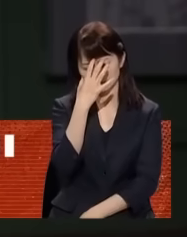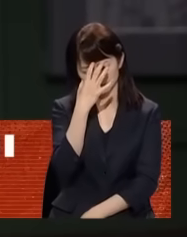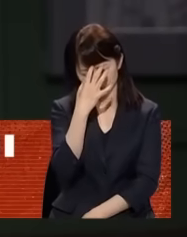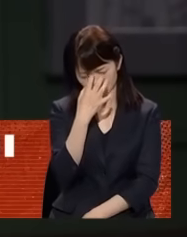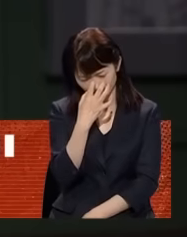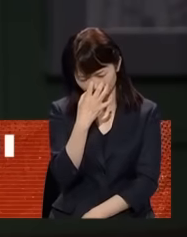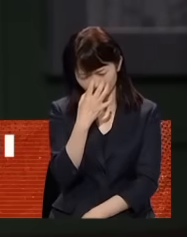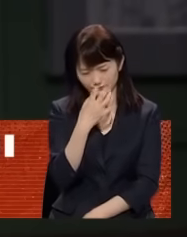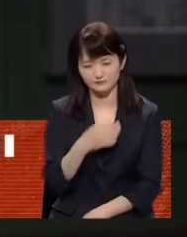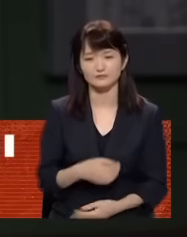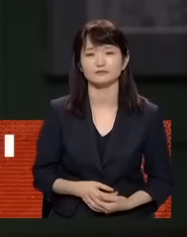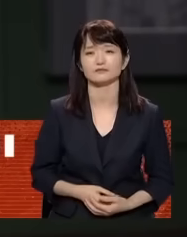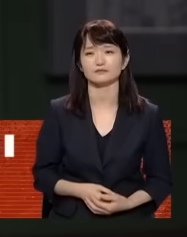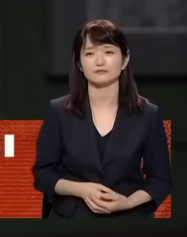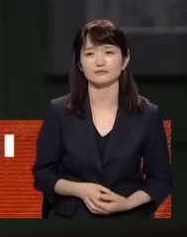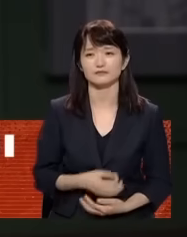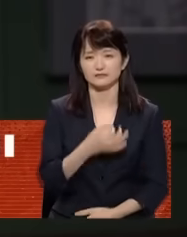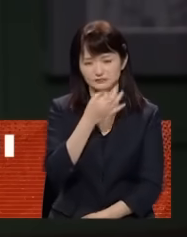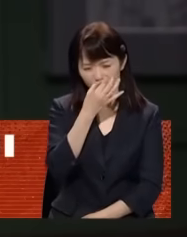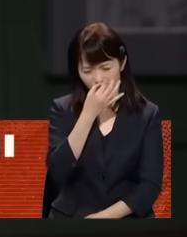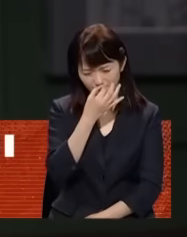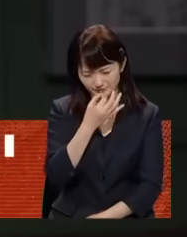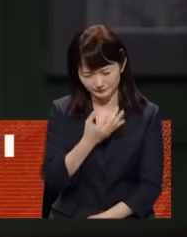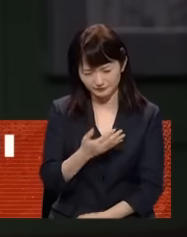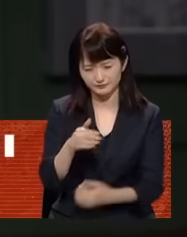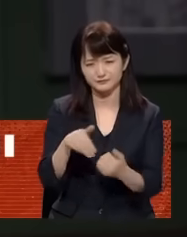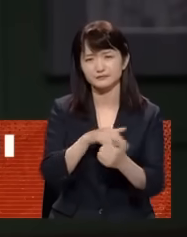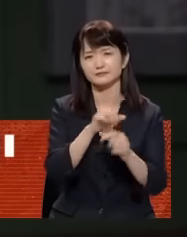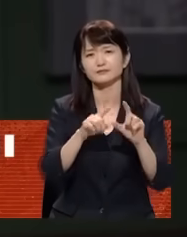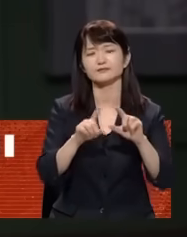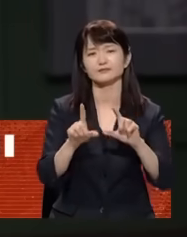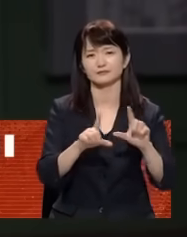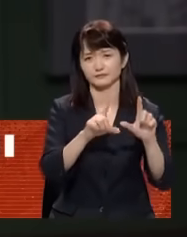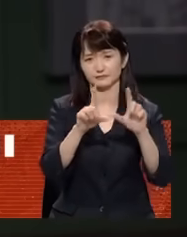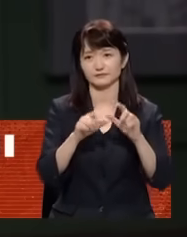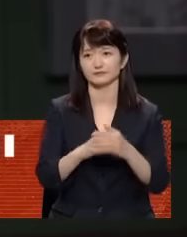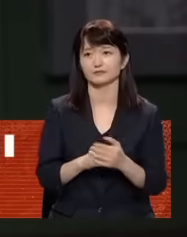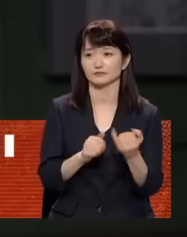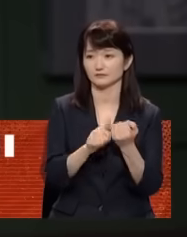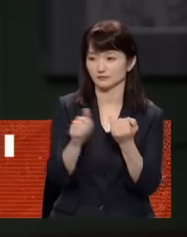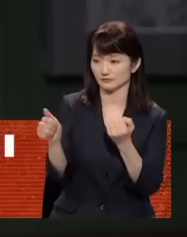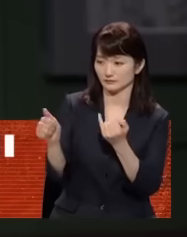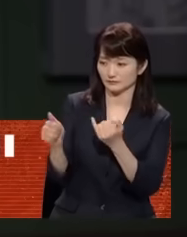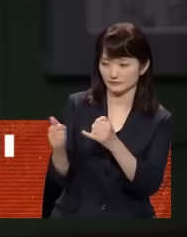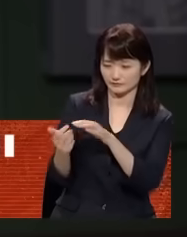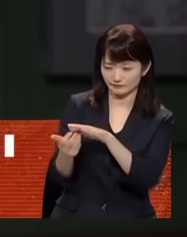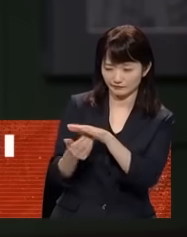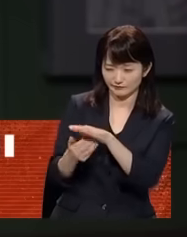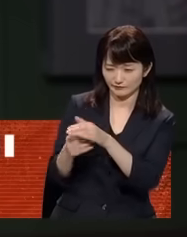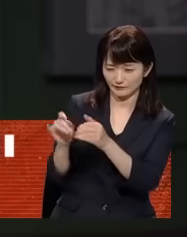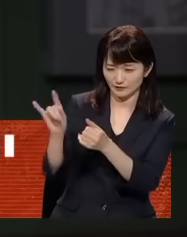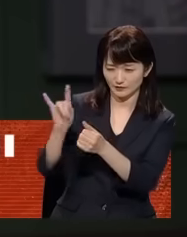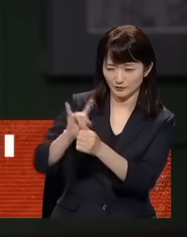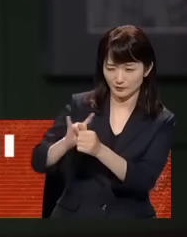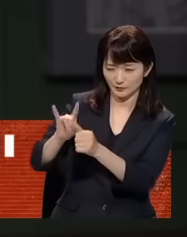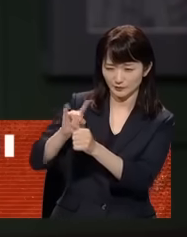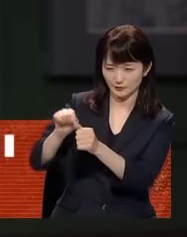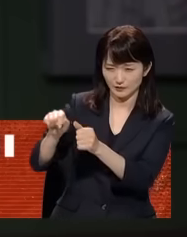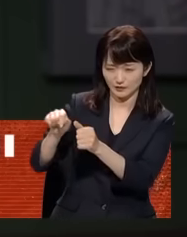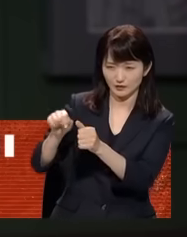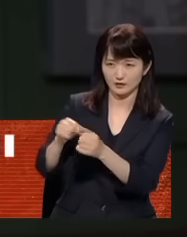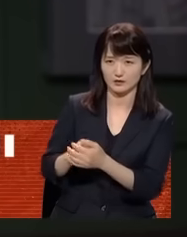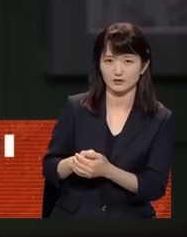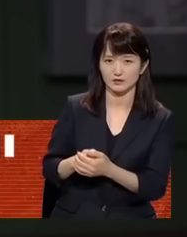앓고 있는 상황입니다 그래서 굉장히 힘든 상황을 보내고 있는데 이렇게 남편이 교활한 수법으로 증거를 안 남기니까 경찰에